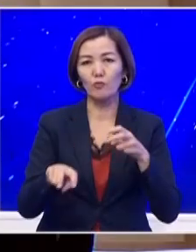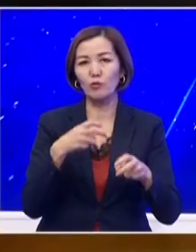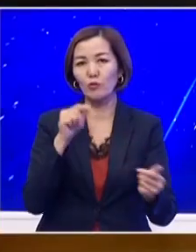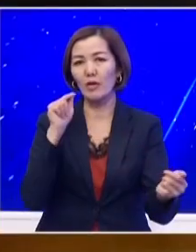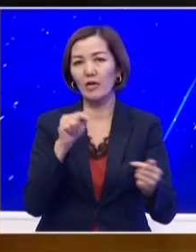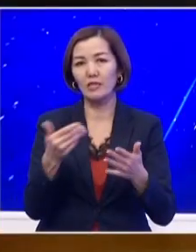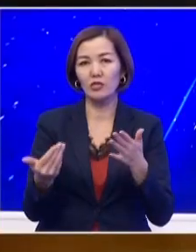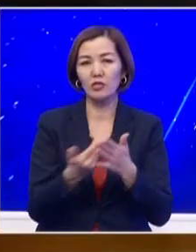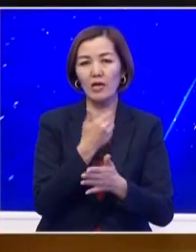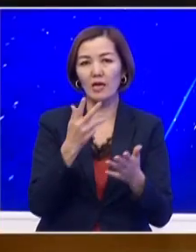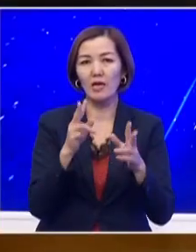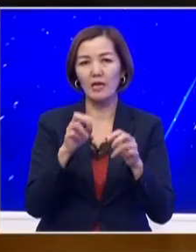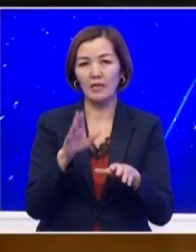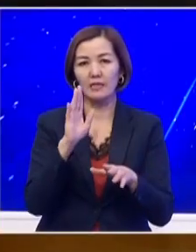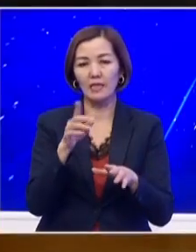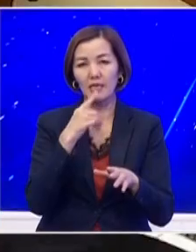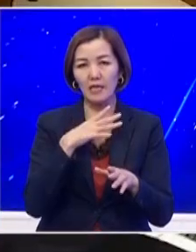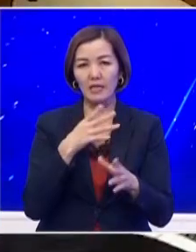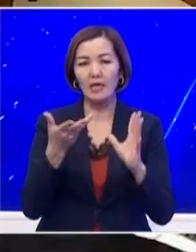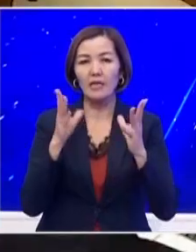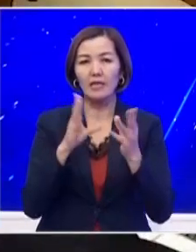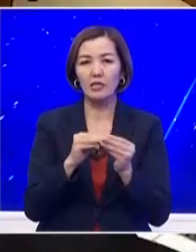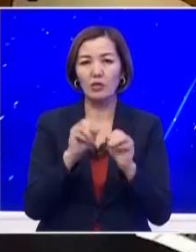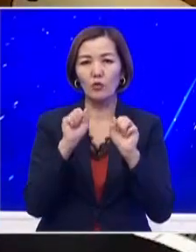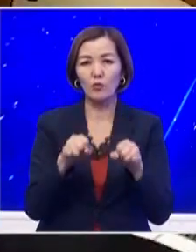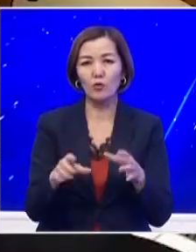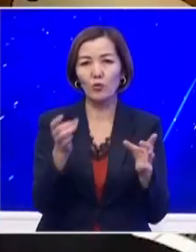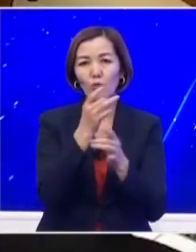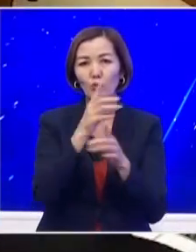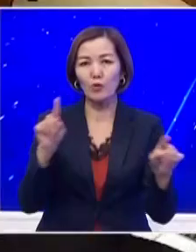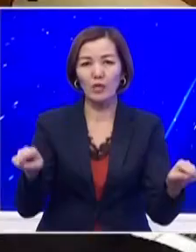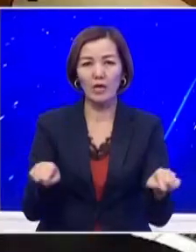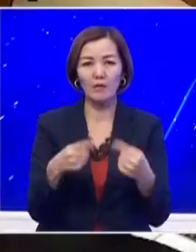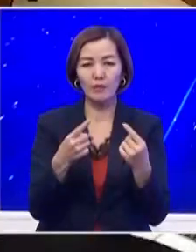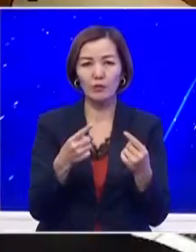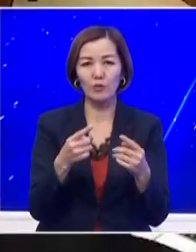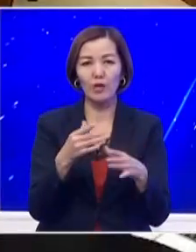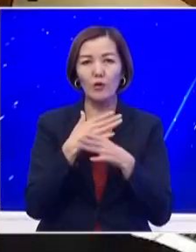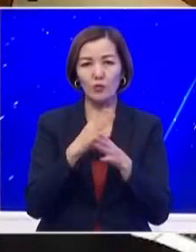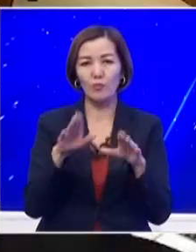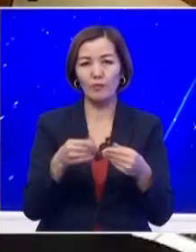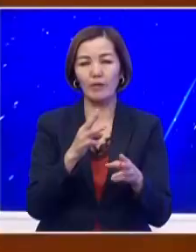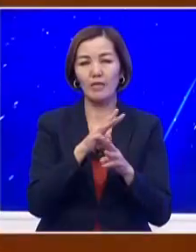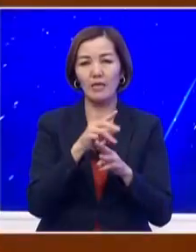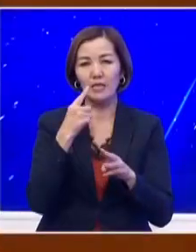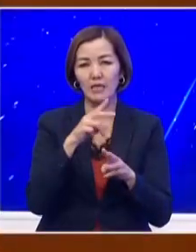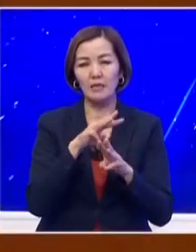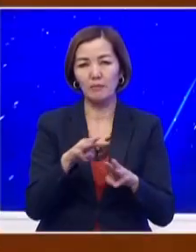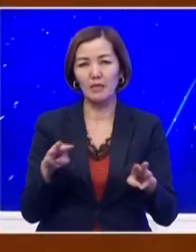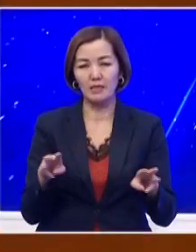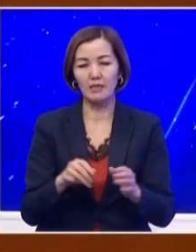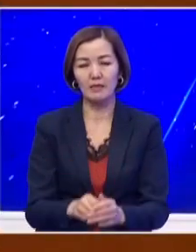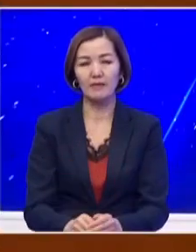қарсы жаңа тетіктер қарастырылатынын айтты. Нәтижесінде құқықтық мәдениеттің қалыптасуына серпін береді, дейді